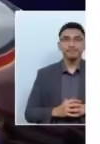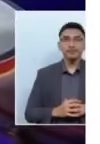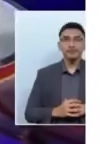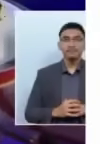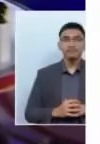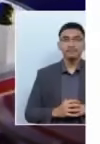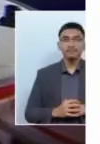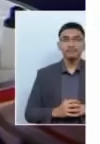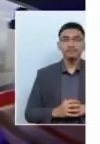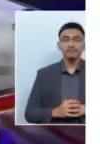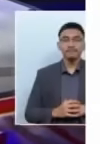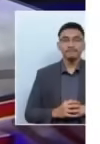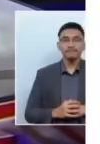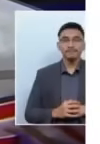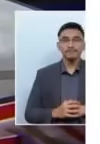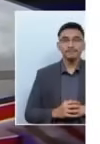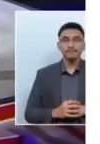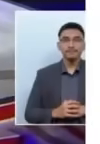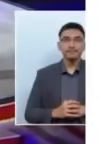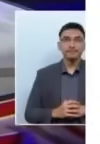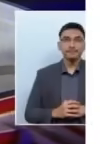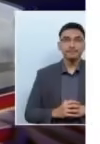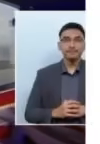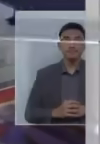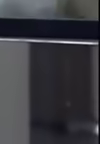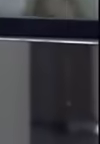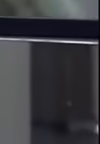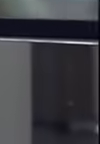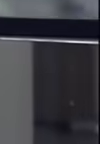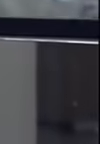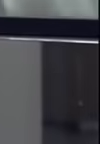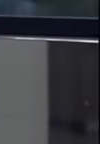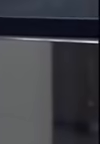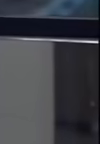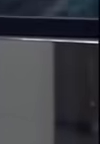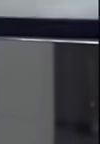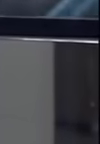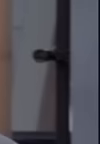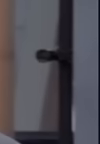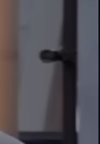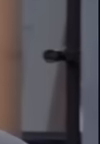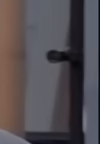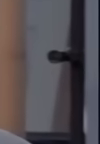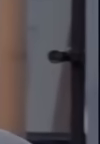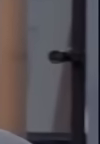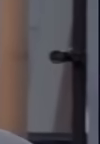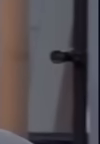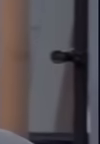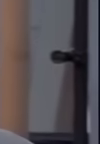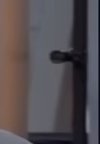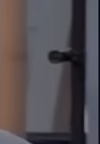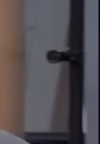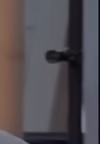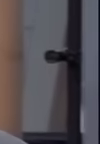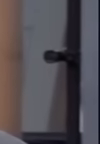benar gitu I kan Terima kasih bapak-bapak atas waktunya analisa anda semua luar biasa